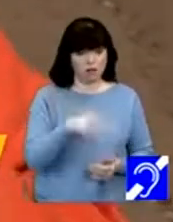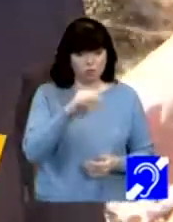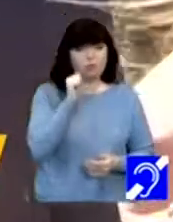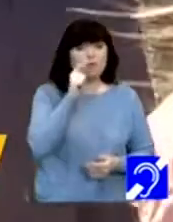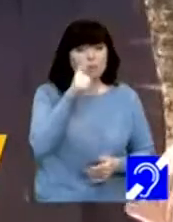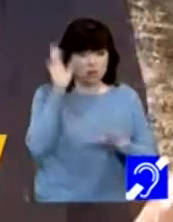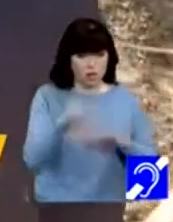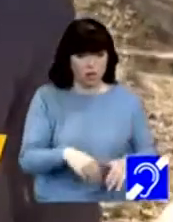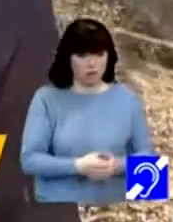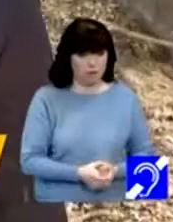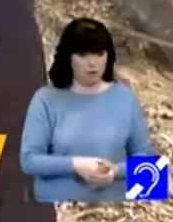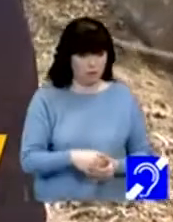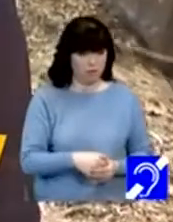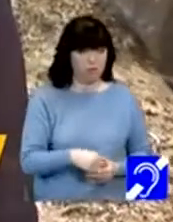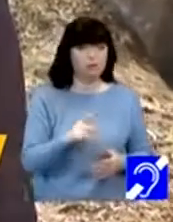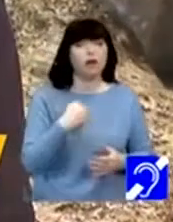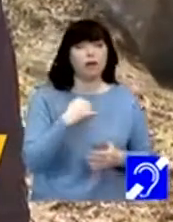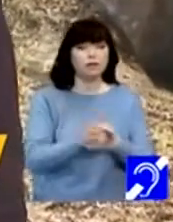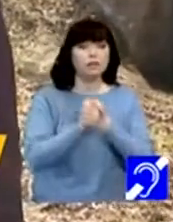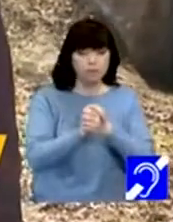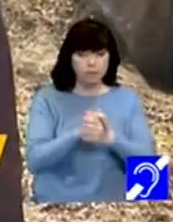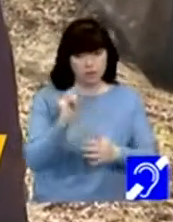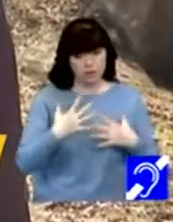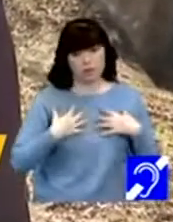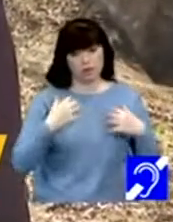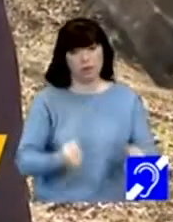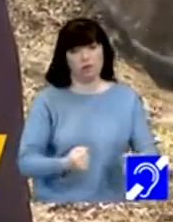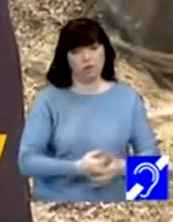două. Dorim pașii, pașii și sănătate.